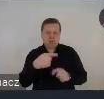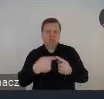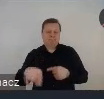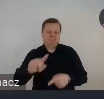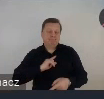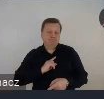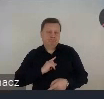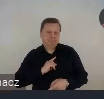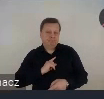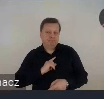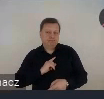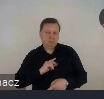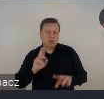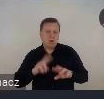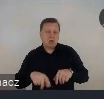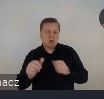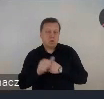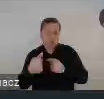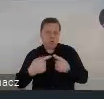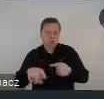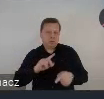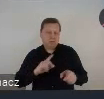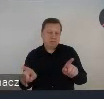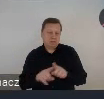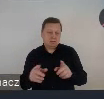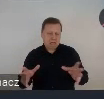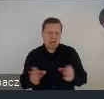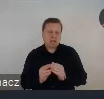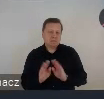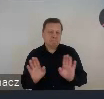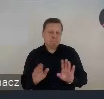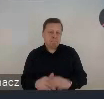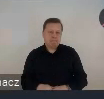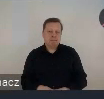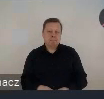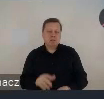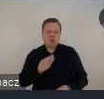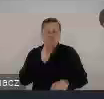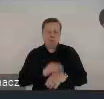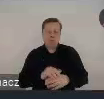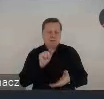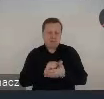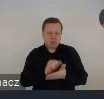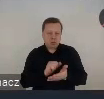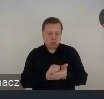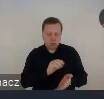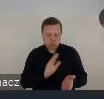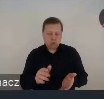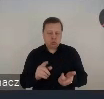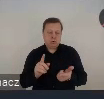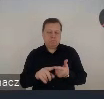z pozostałymi dokumentami, czyli razem z wydrukiem umowy, razem